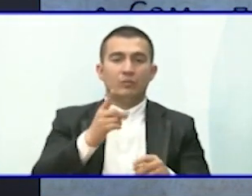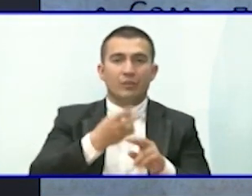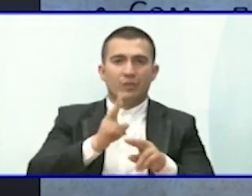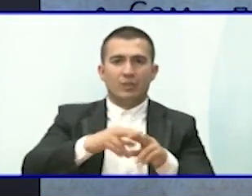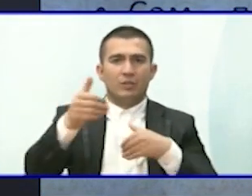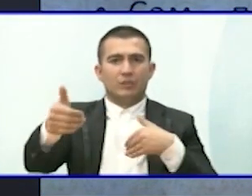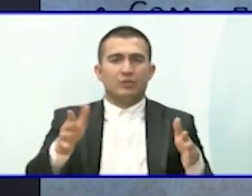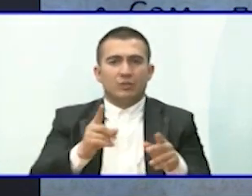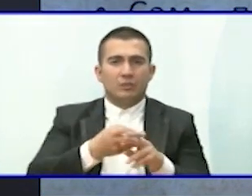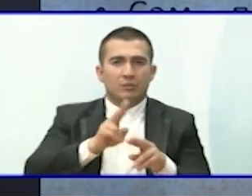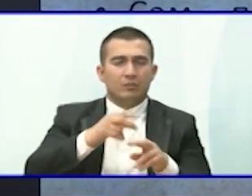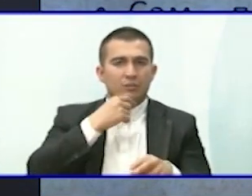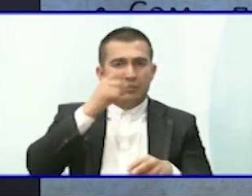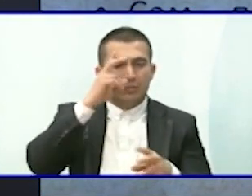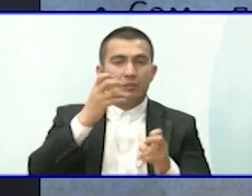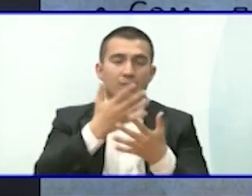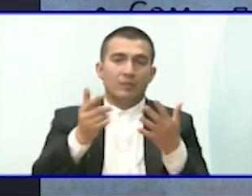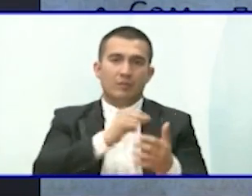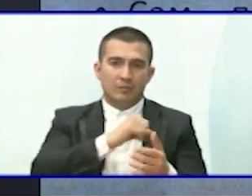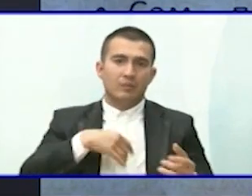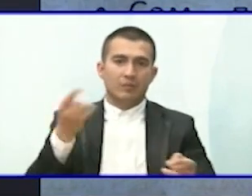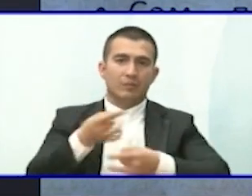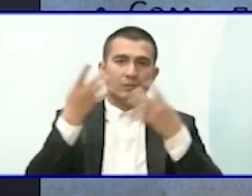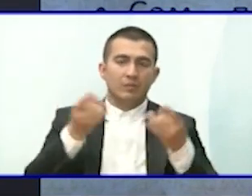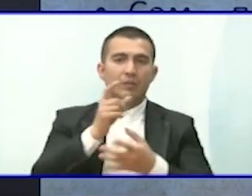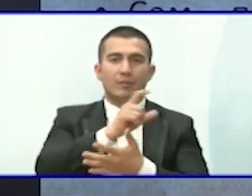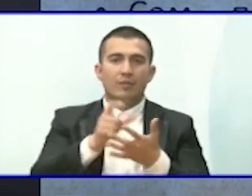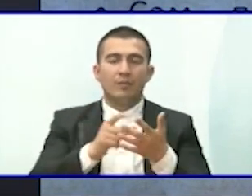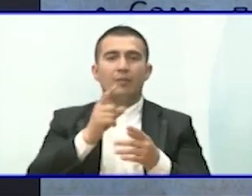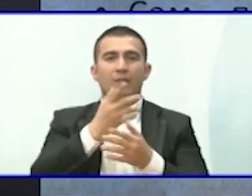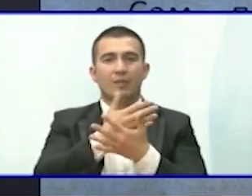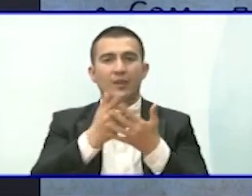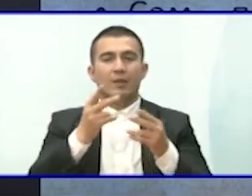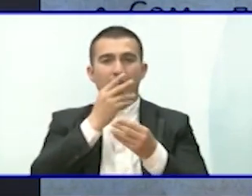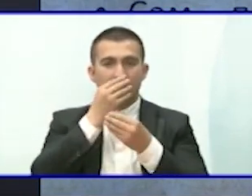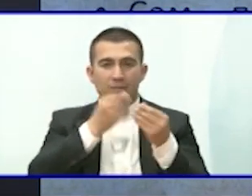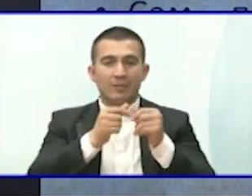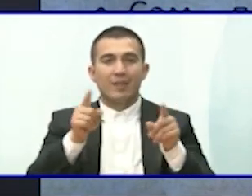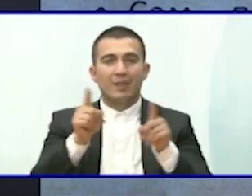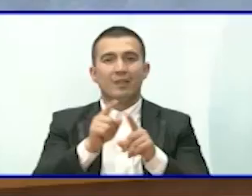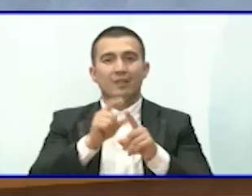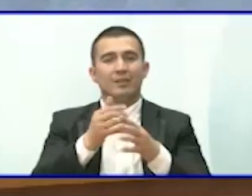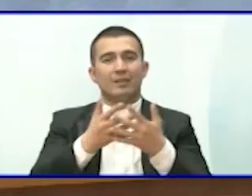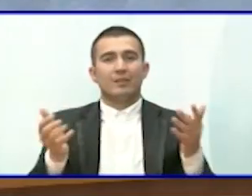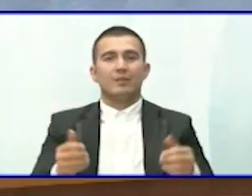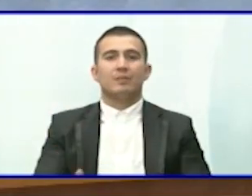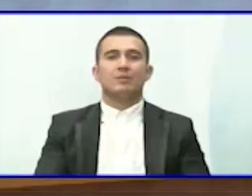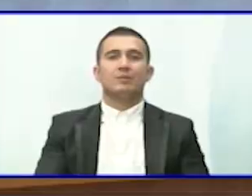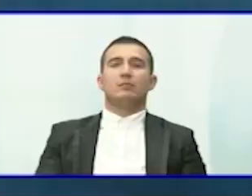ящик сам ты ведь и сам рассказчик и к тому же за но нам покажет он кино